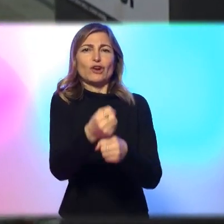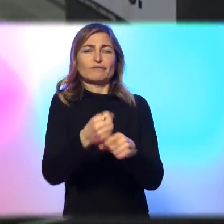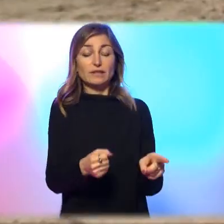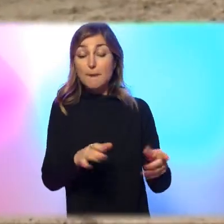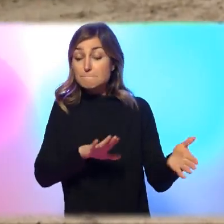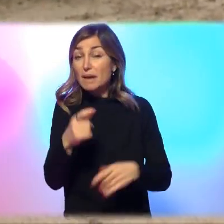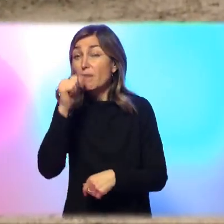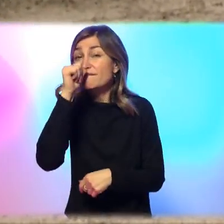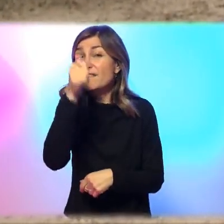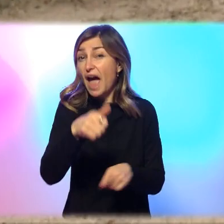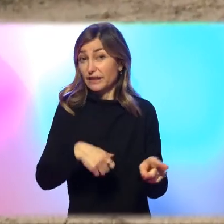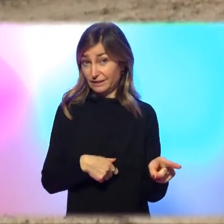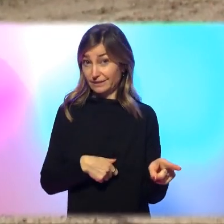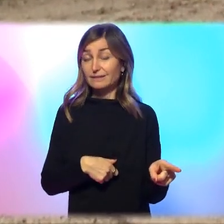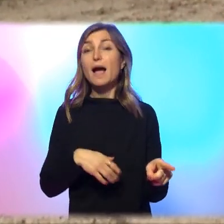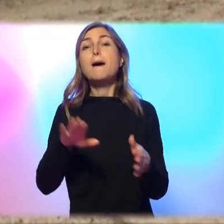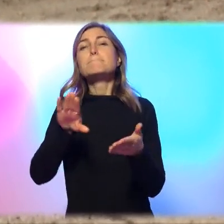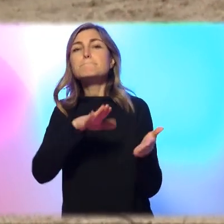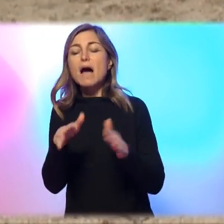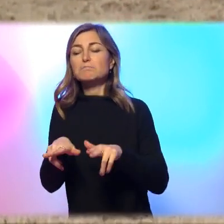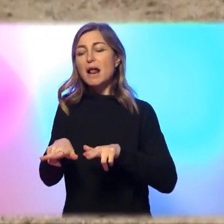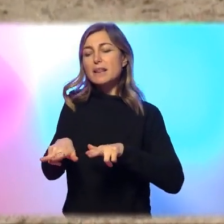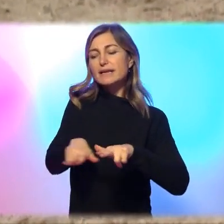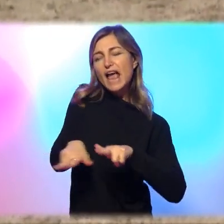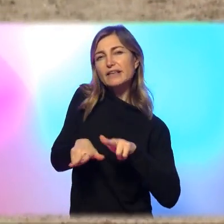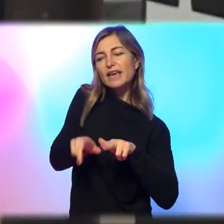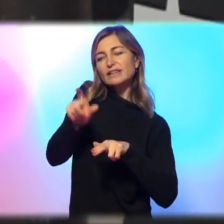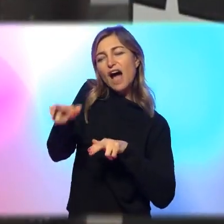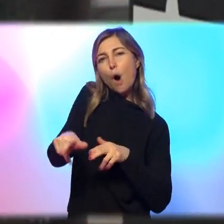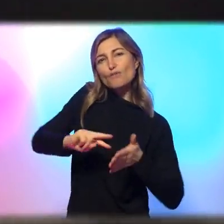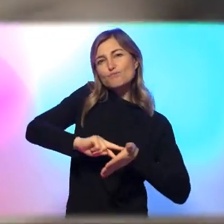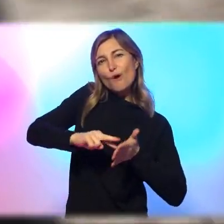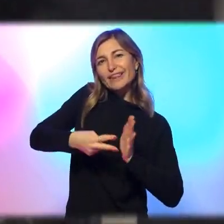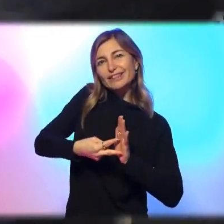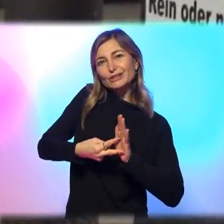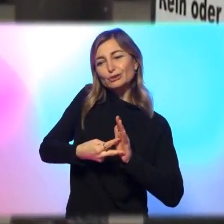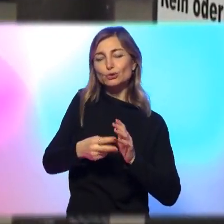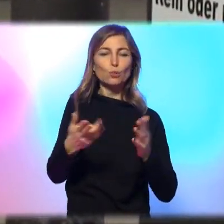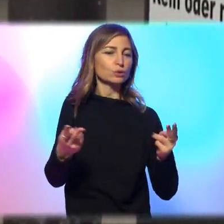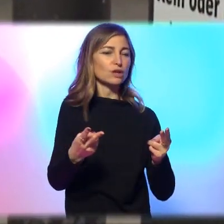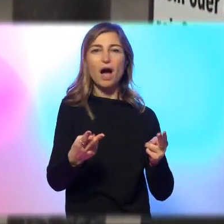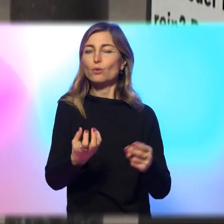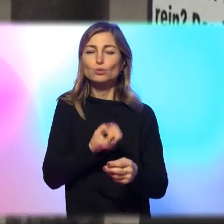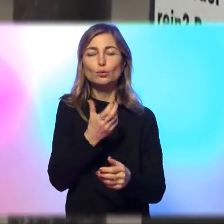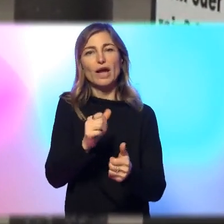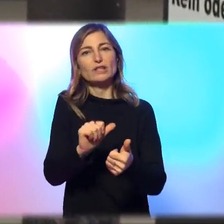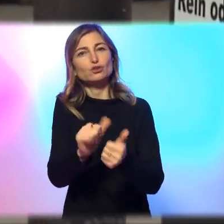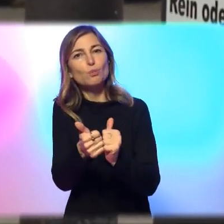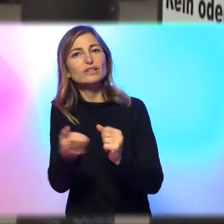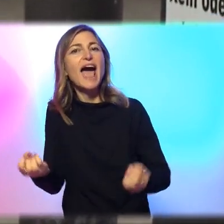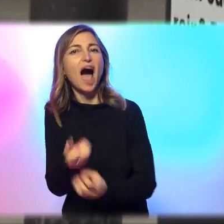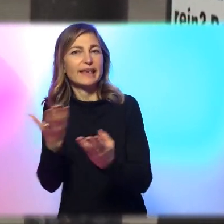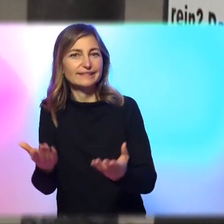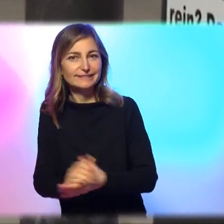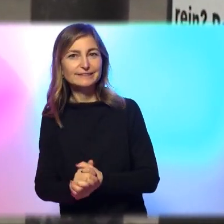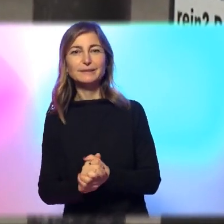Sauberkeitsbotschafter. Manchmal sind sie ganz frech. Manchmal reagieren sie an verschiedene